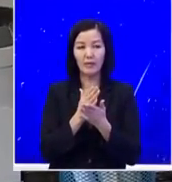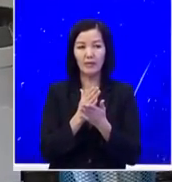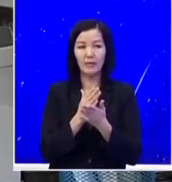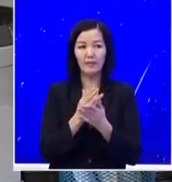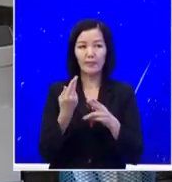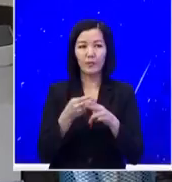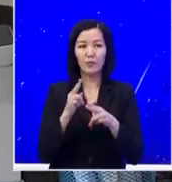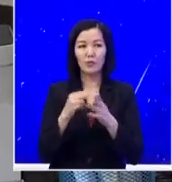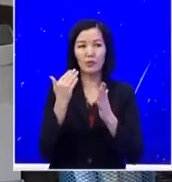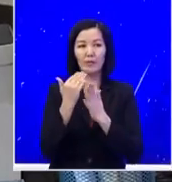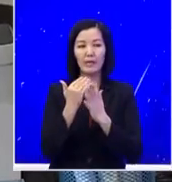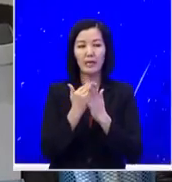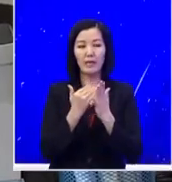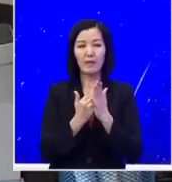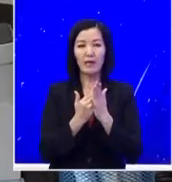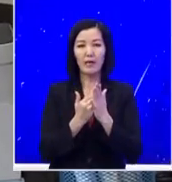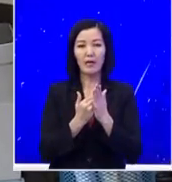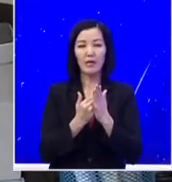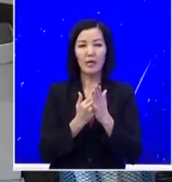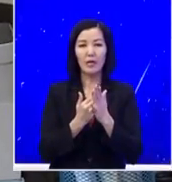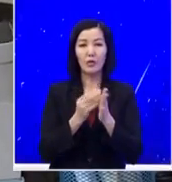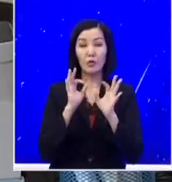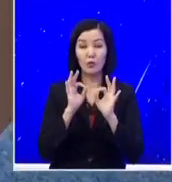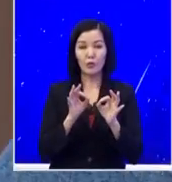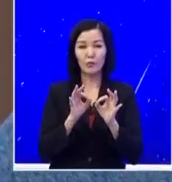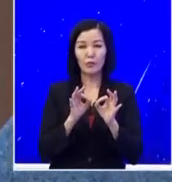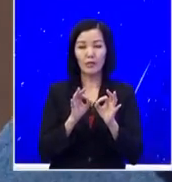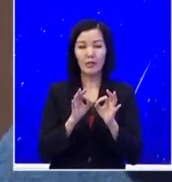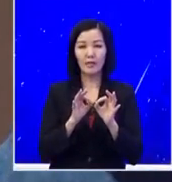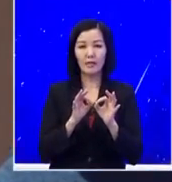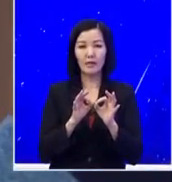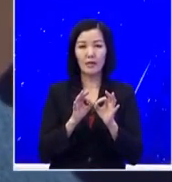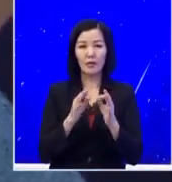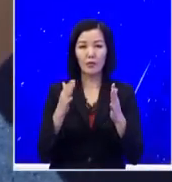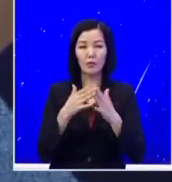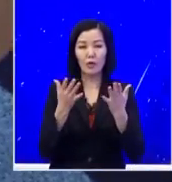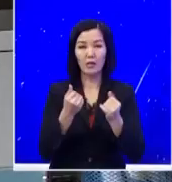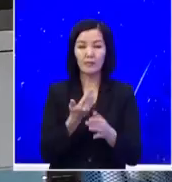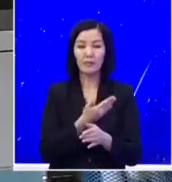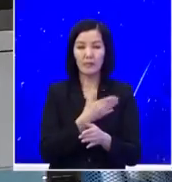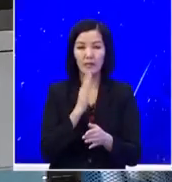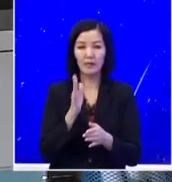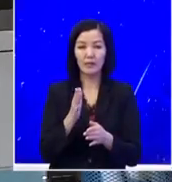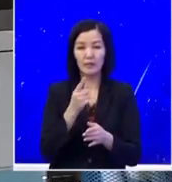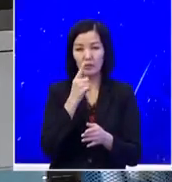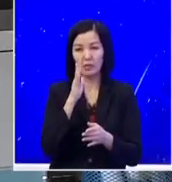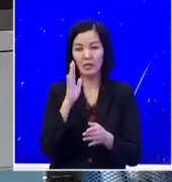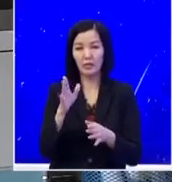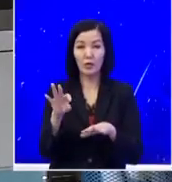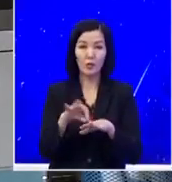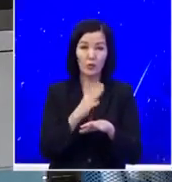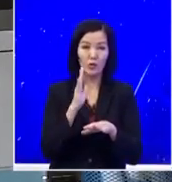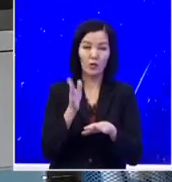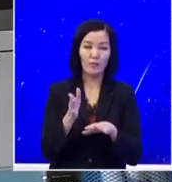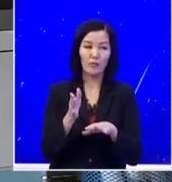осы бағдарламаның ыңғайлы болса, сонменен арғарай үй алғанға. Жақында үйленем дейді,